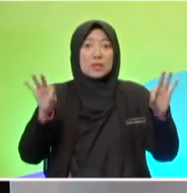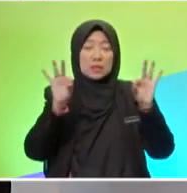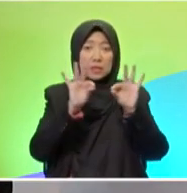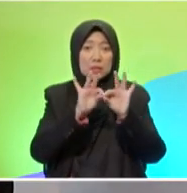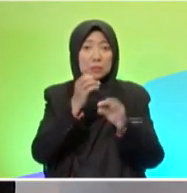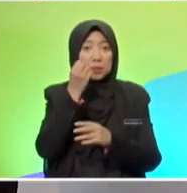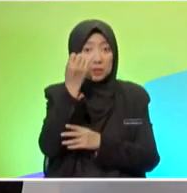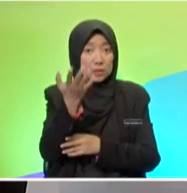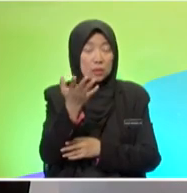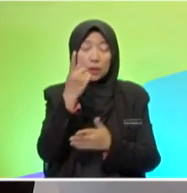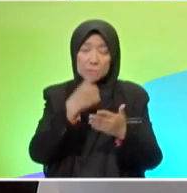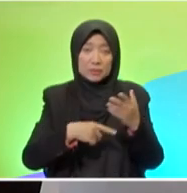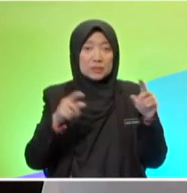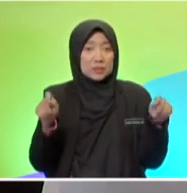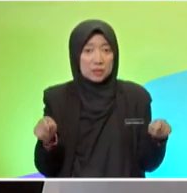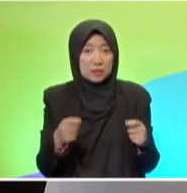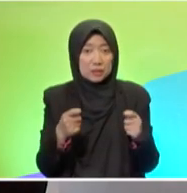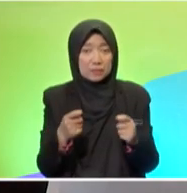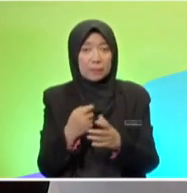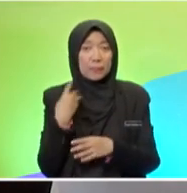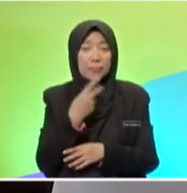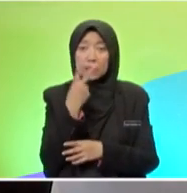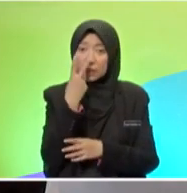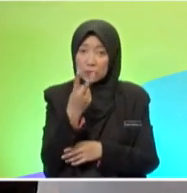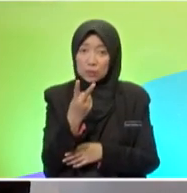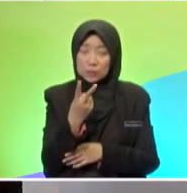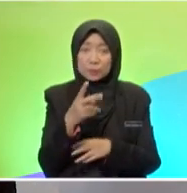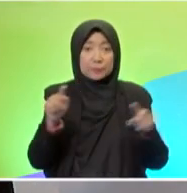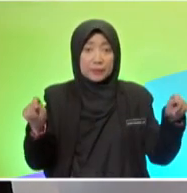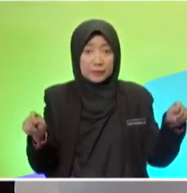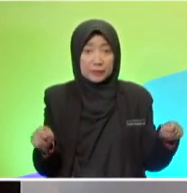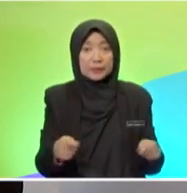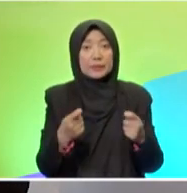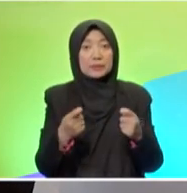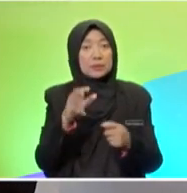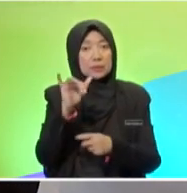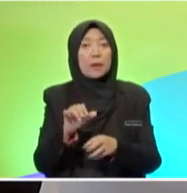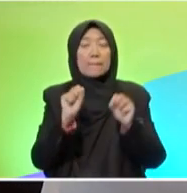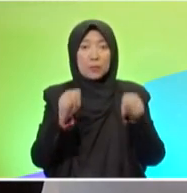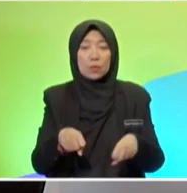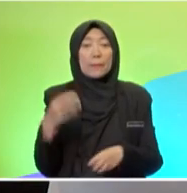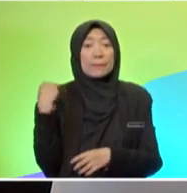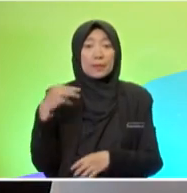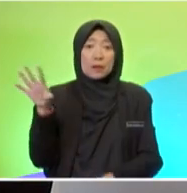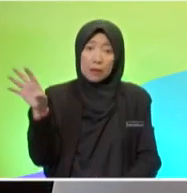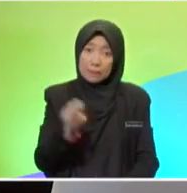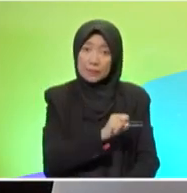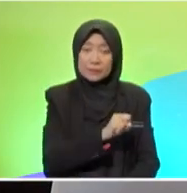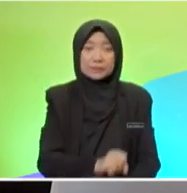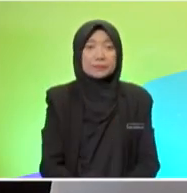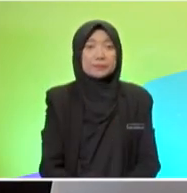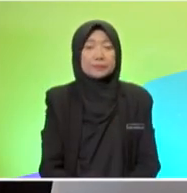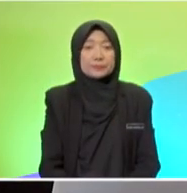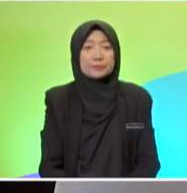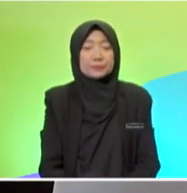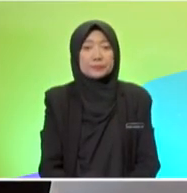apa tidak akan enak buat jadi kita tidak tengok kepada tindakan-tindakan yang boleh mereka ambil Oke antara tidak ada